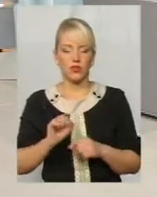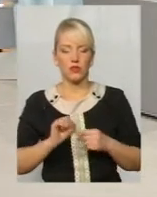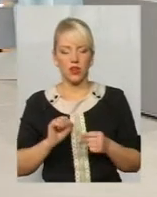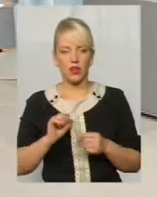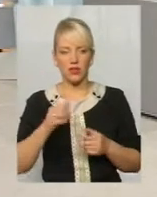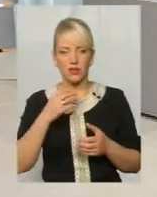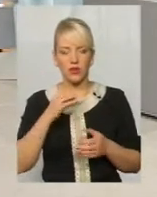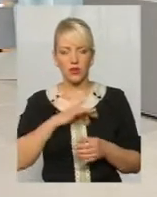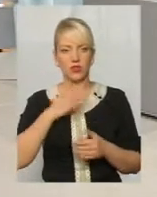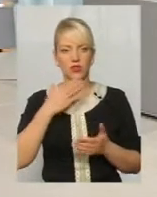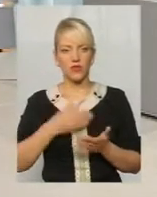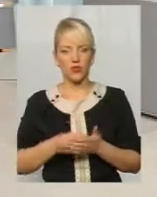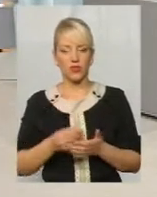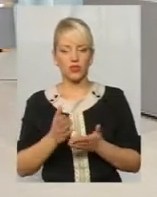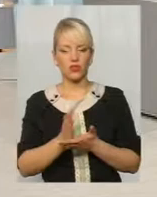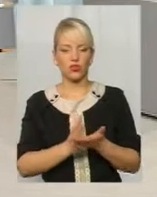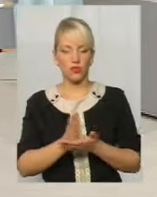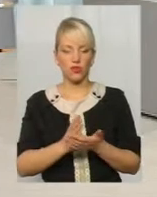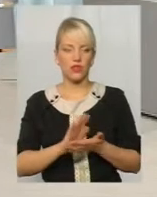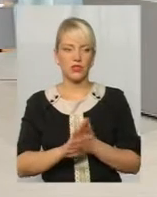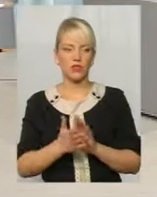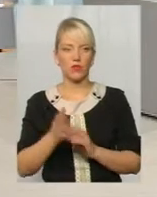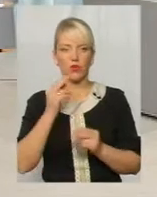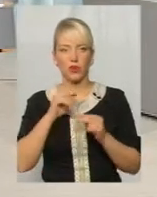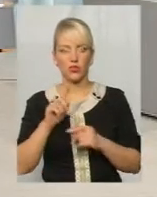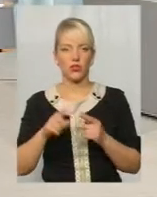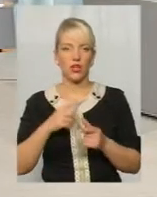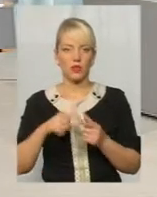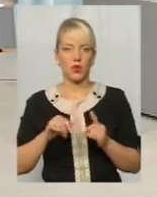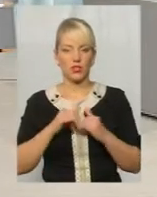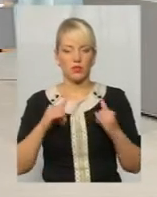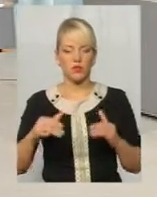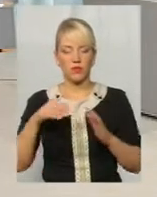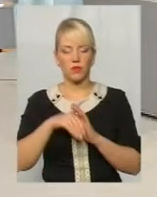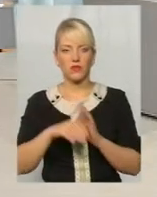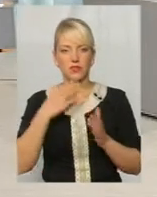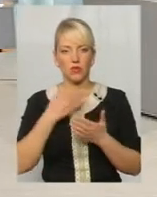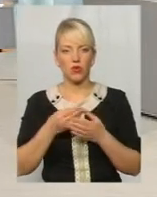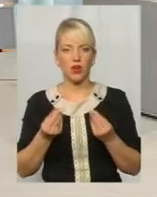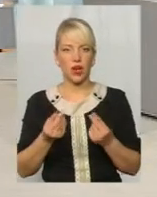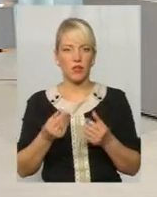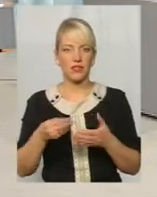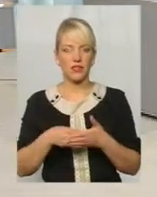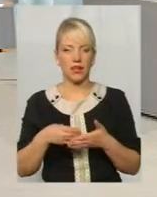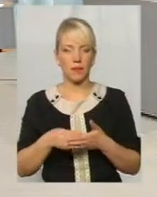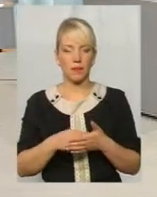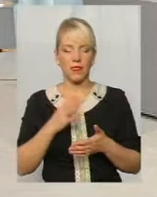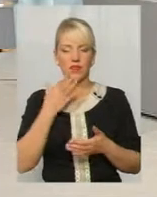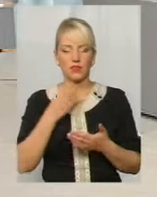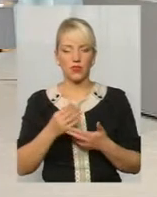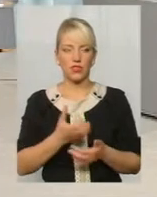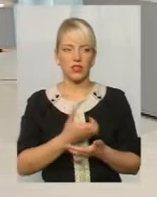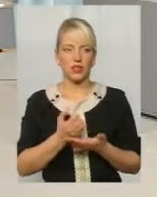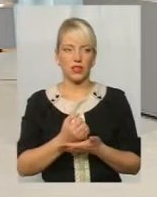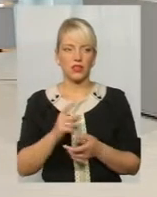своє службове становище, покращити або збільшити вміст свого гаманця або ж своїх статків, зробити можна